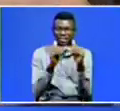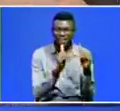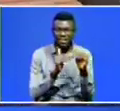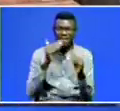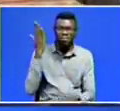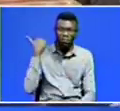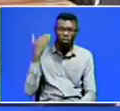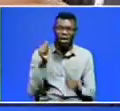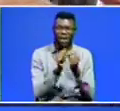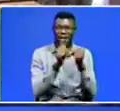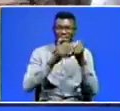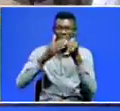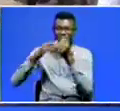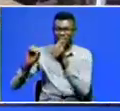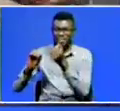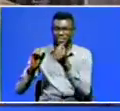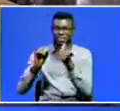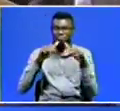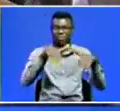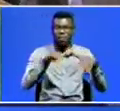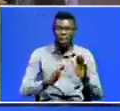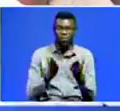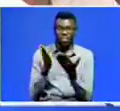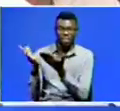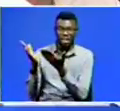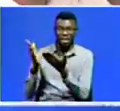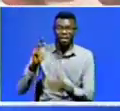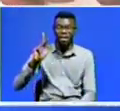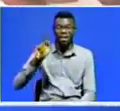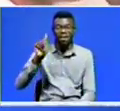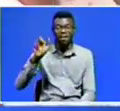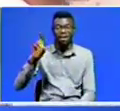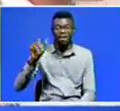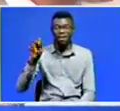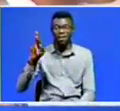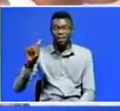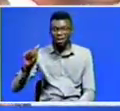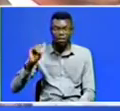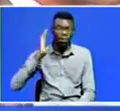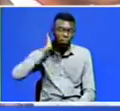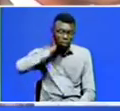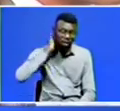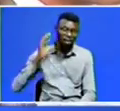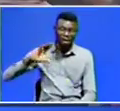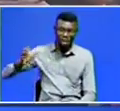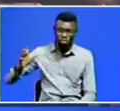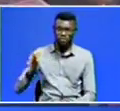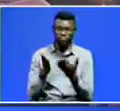90 ilifikia ukingoni katika eneo bunge la Kandara, kaunti ya Murang'a, katika hafla iliyoashiria kumsherehekea